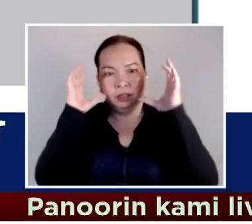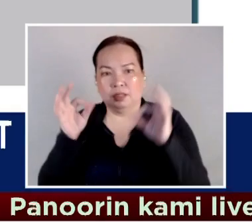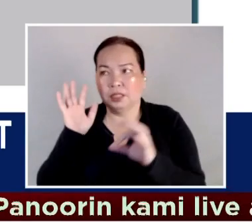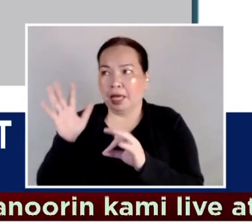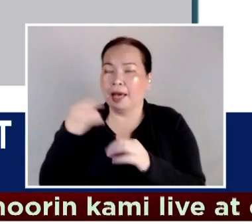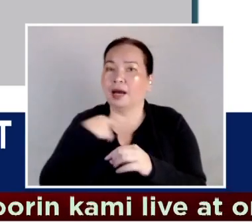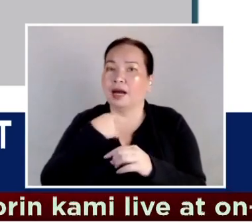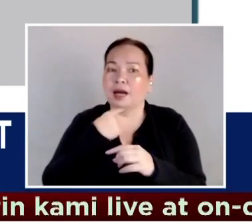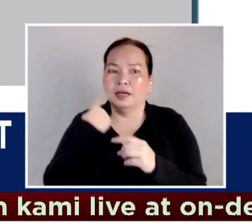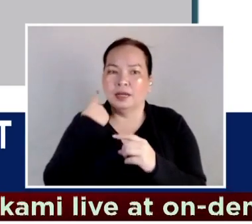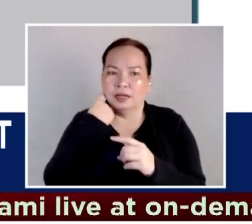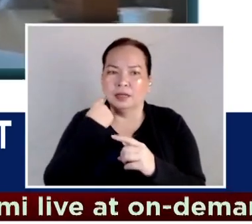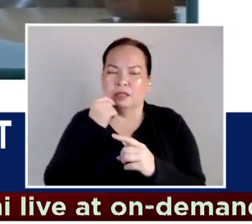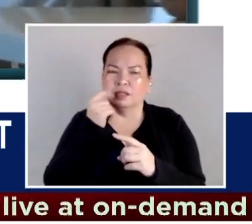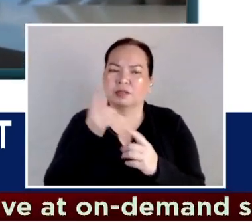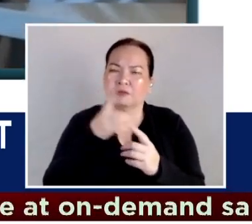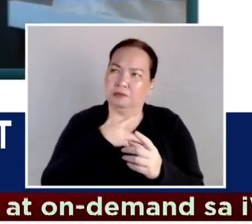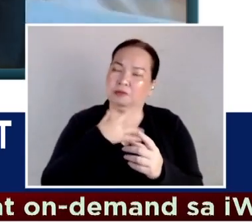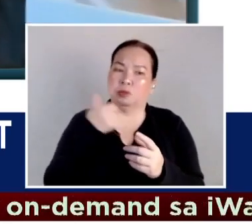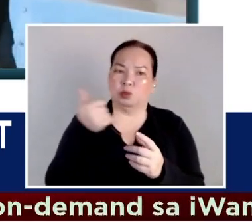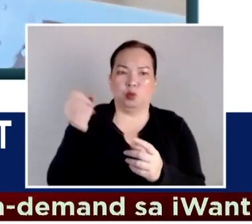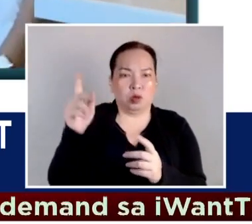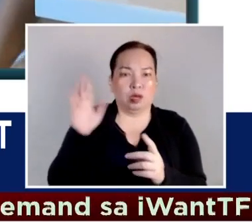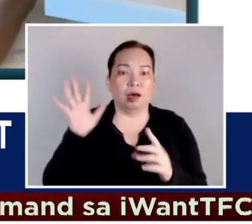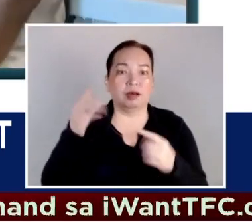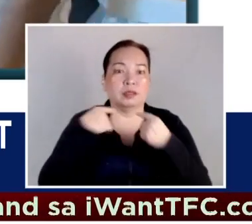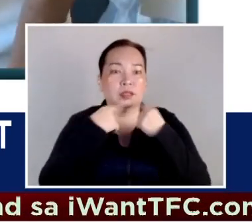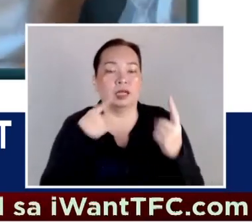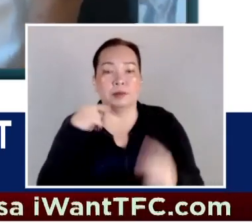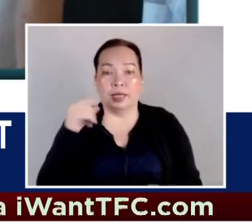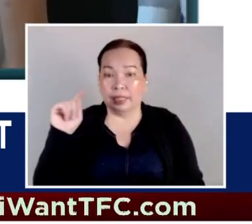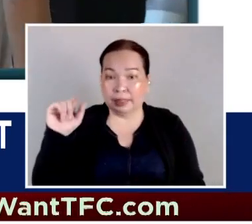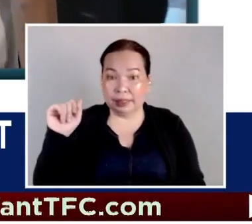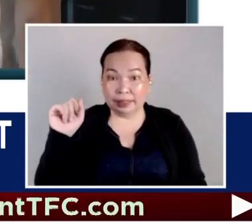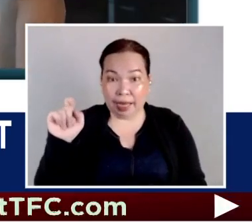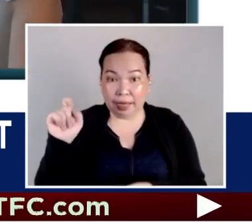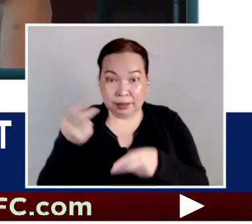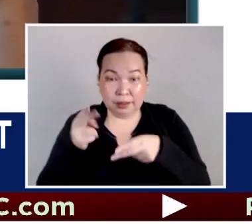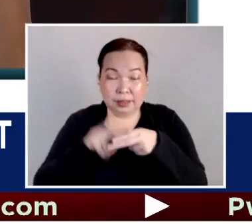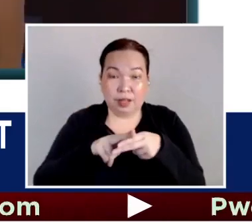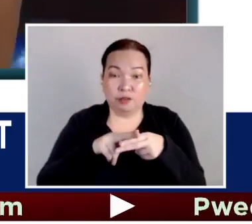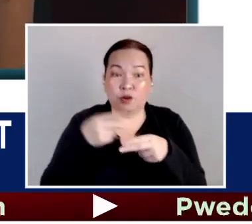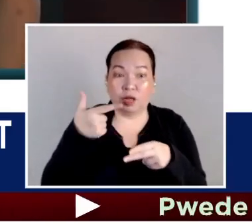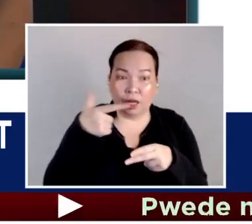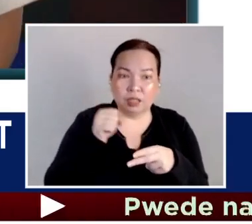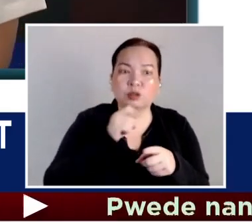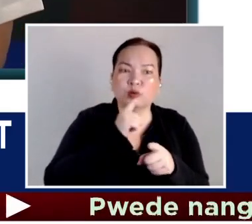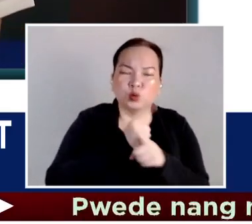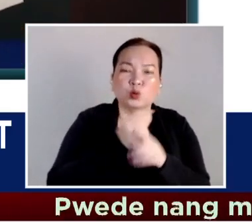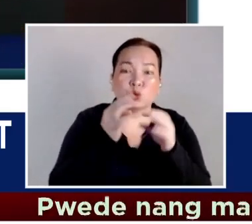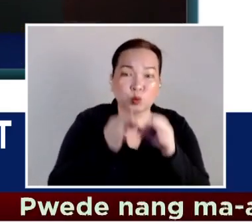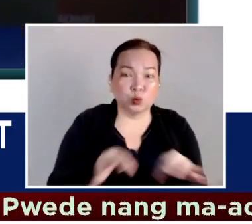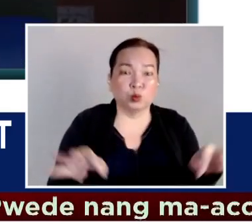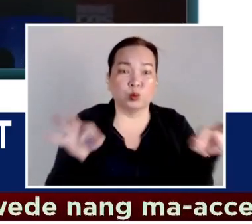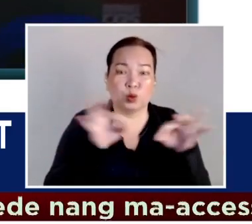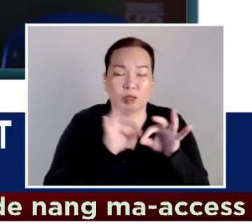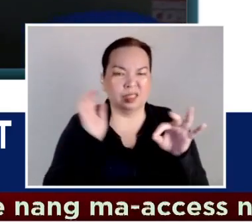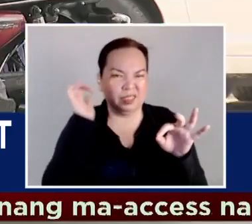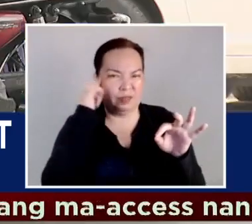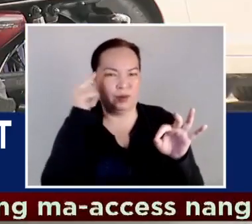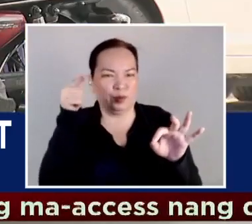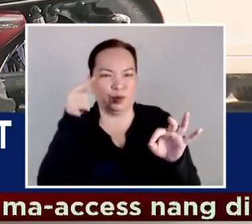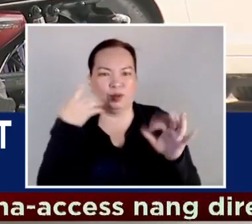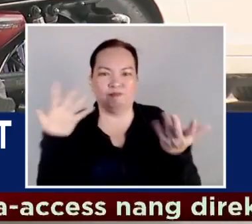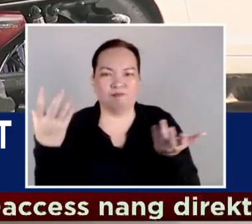pronouncement sound more reasonable to me. The excise tax on fuel is a very important source of government